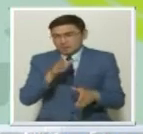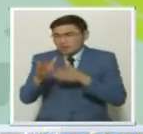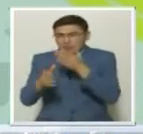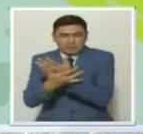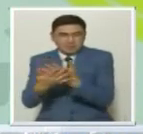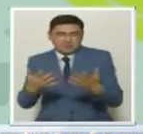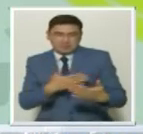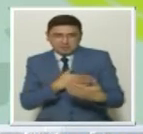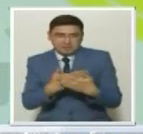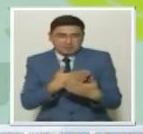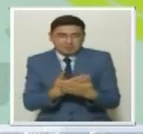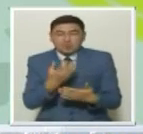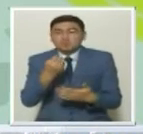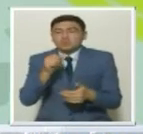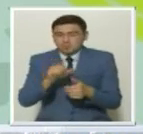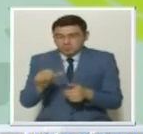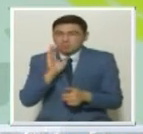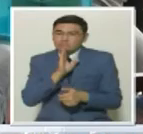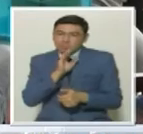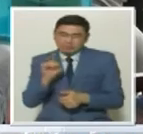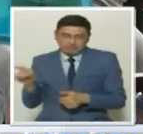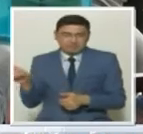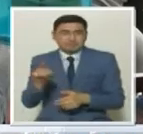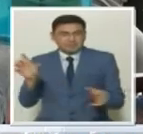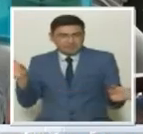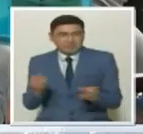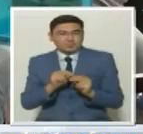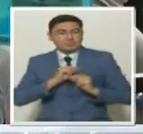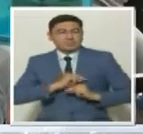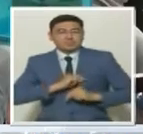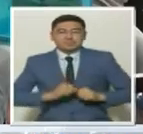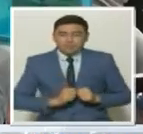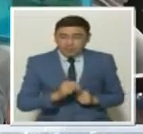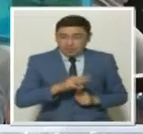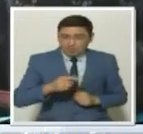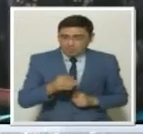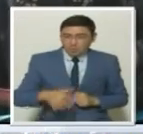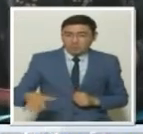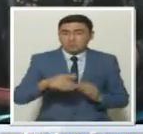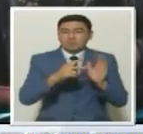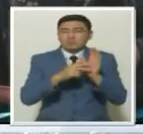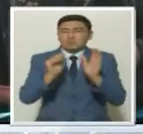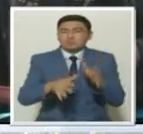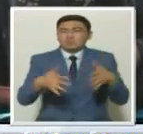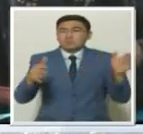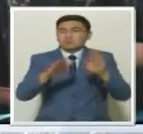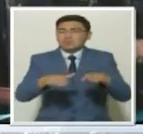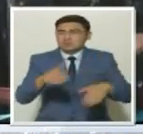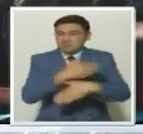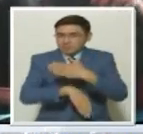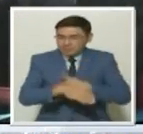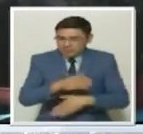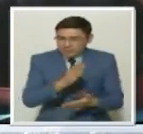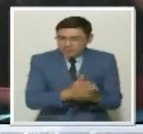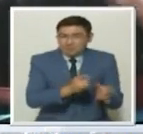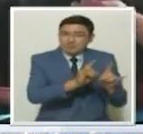и мам особенных детей. В Мангистау зарегистрировано около 8000 детей-инвалидов. И ни школа, ни